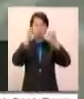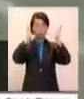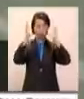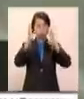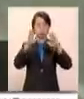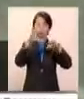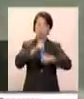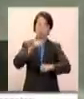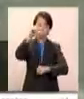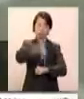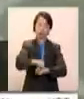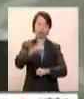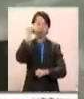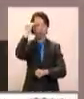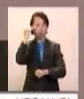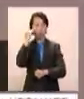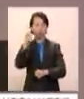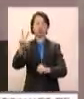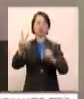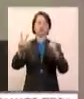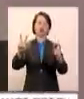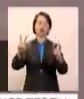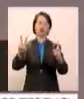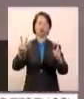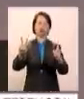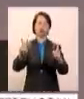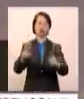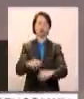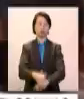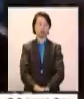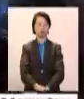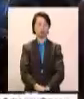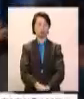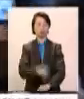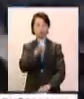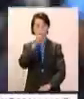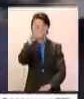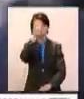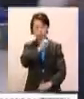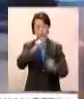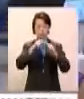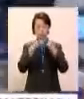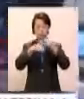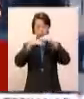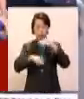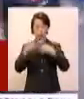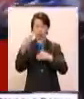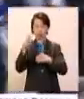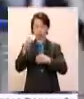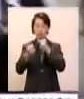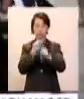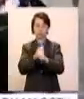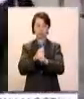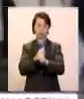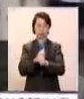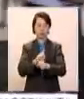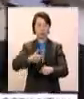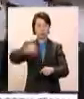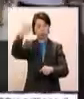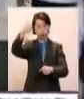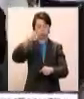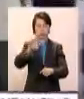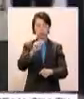akur tunduk kepada Korea Selatan 2-1 pentas suku akhir. Tidak ketinggalan, pasukan bawah 19 tahun Boyan Hodak juara